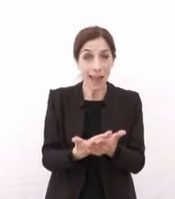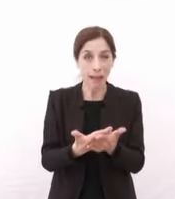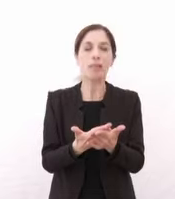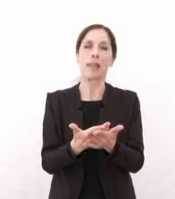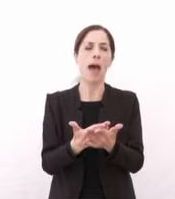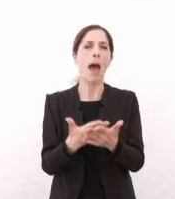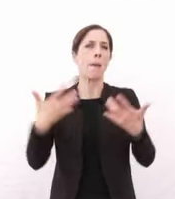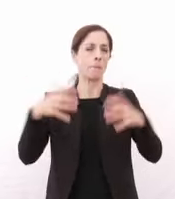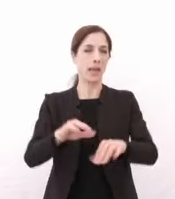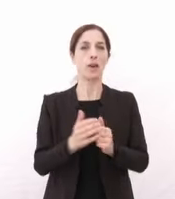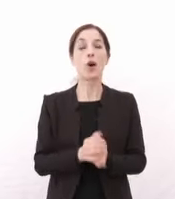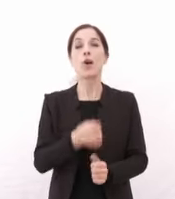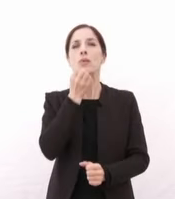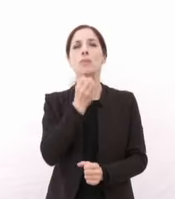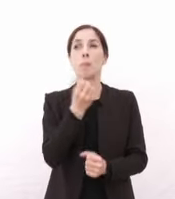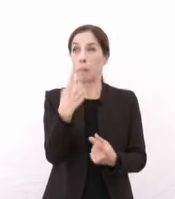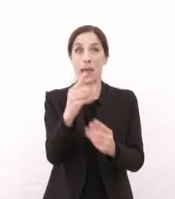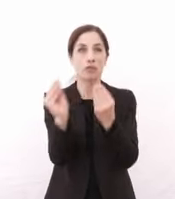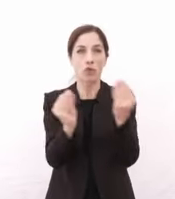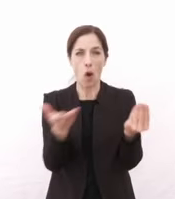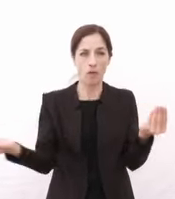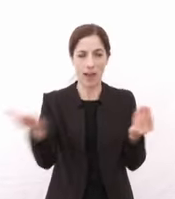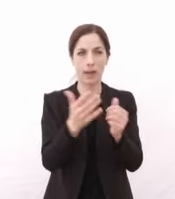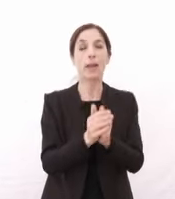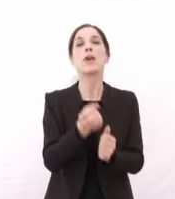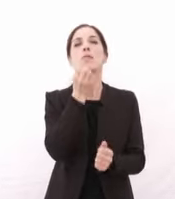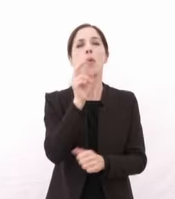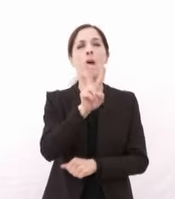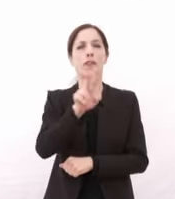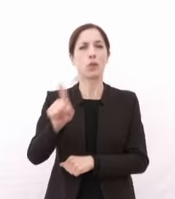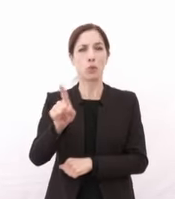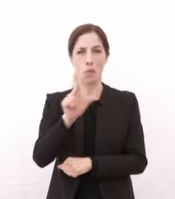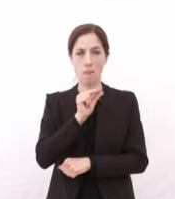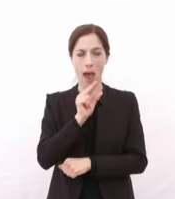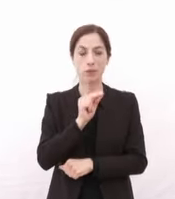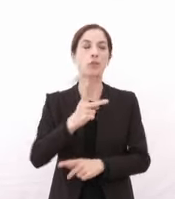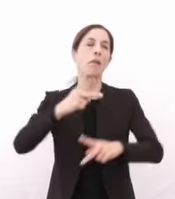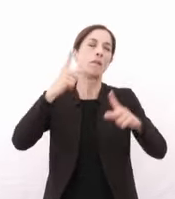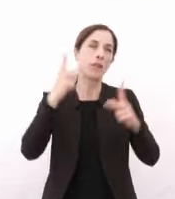giovani. Buon 21 marzo e che sia veramente di libertà e giustizia.